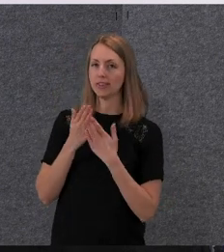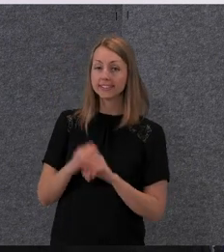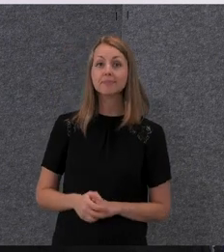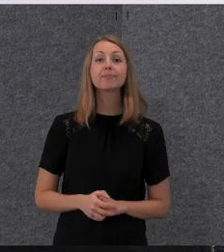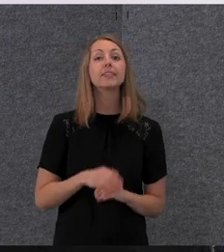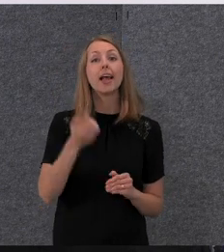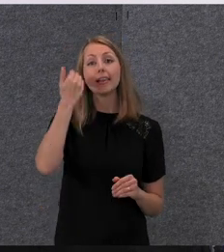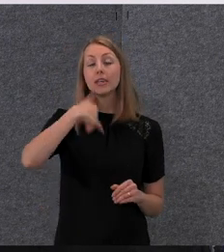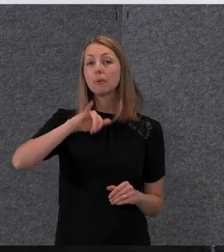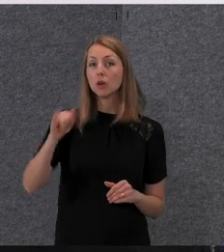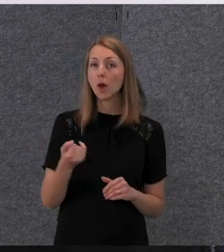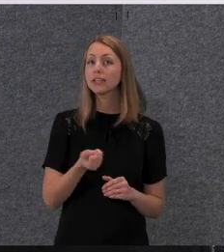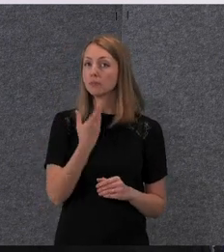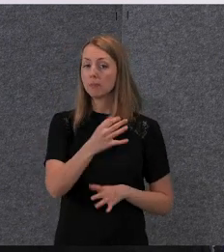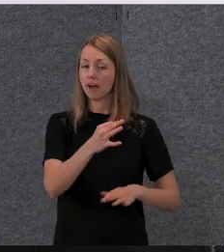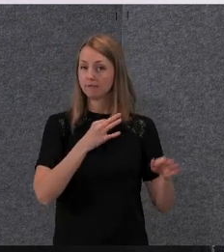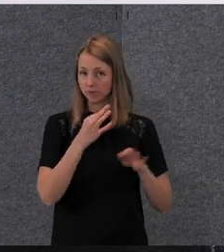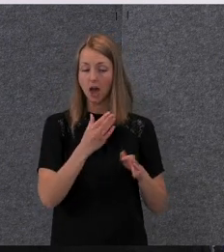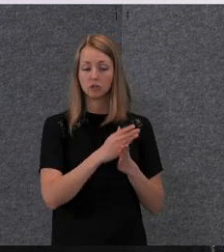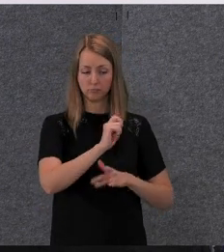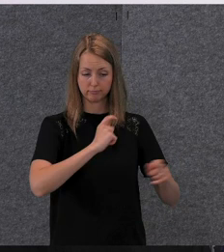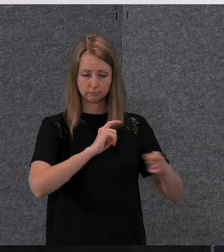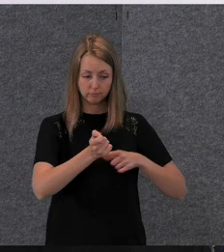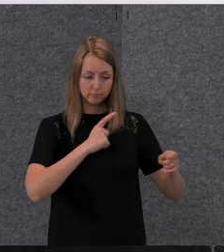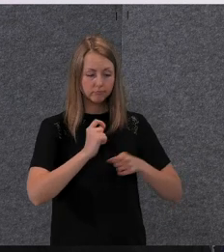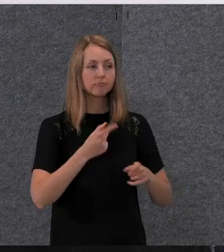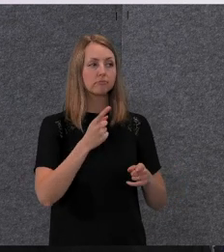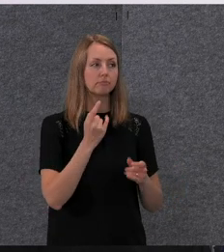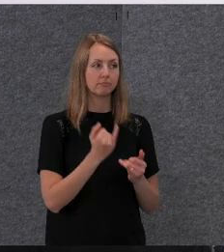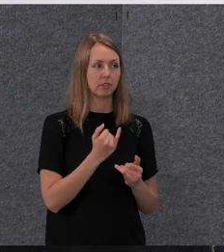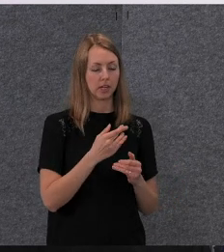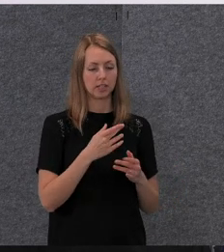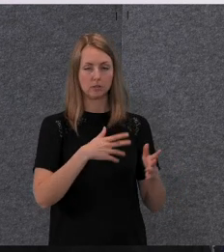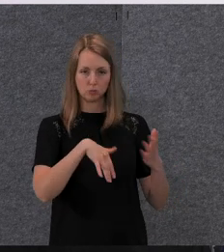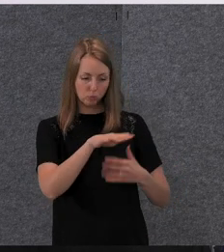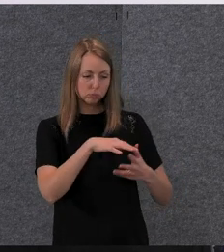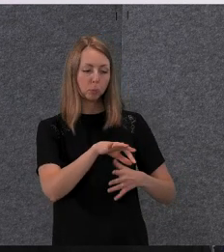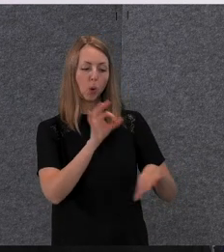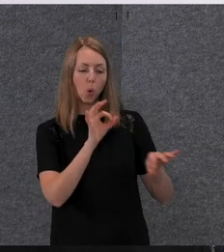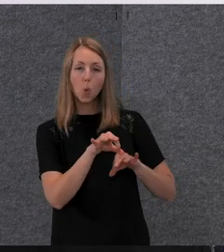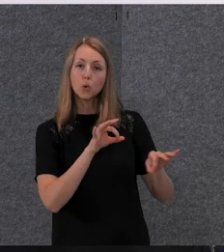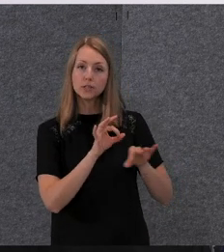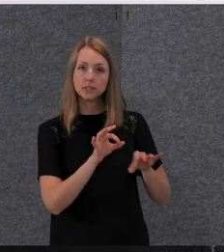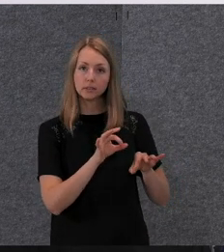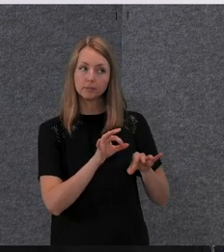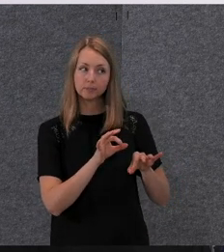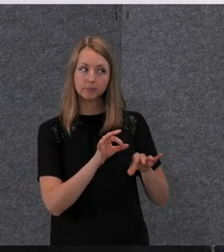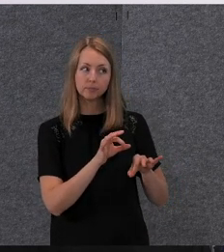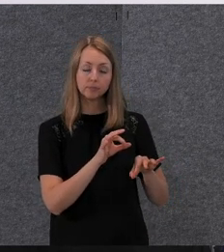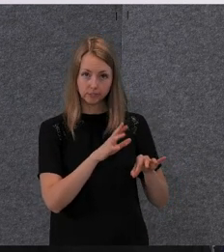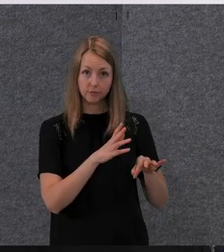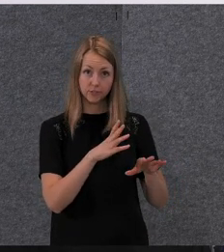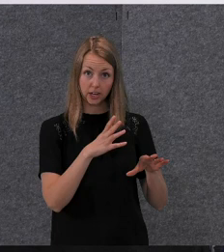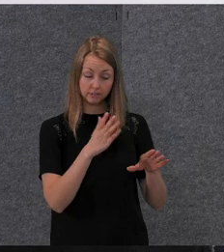Johannes, es sind so einige Fragen eingegangen. Ich bin gerade dabei, die Fragen zu losen. Sobald das hier technisch